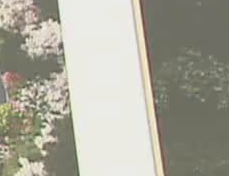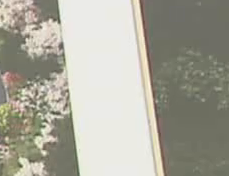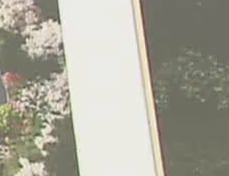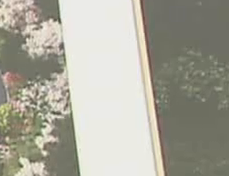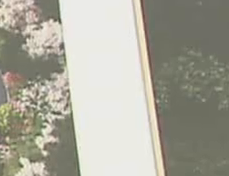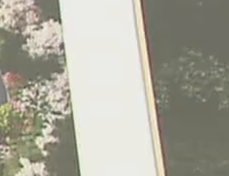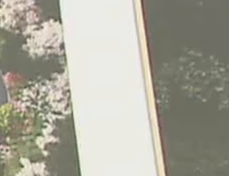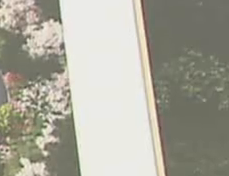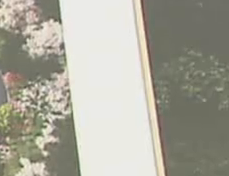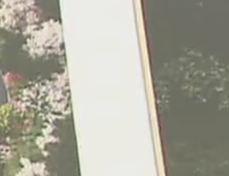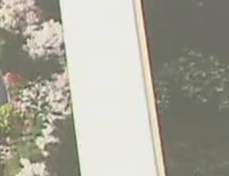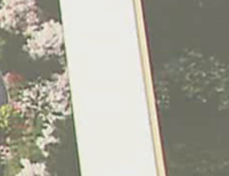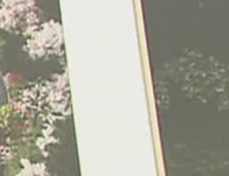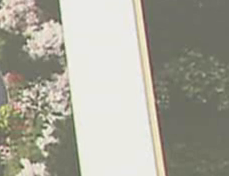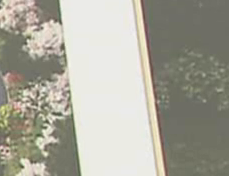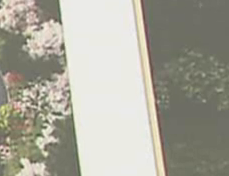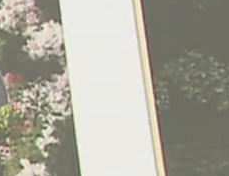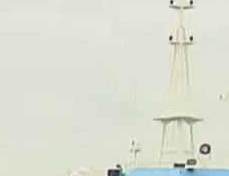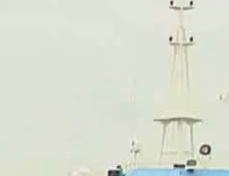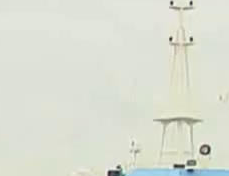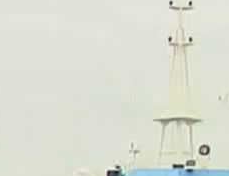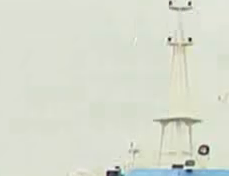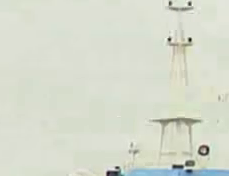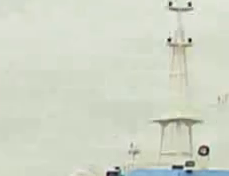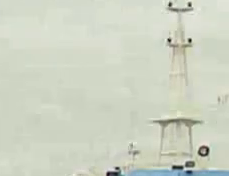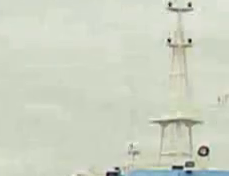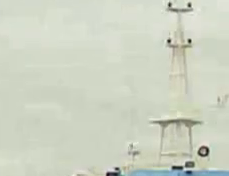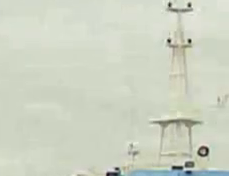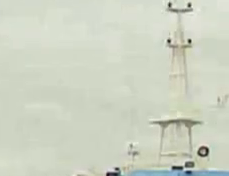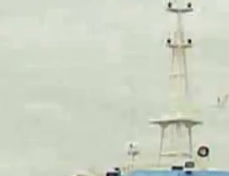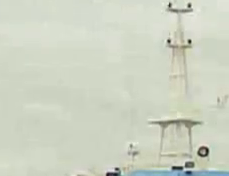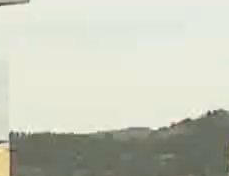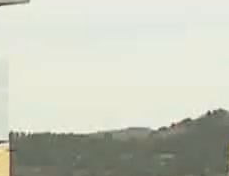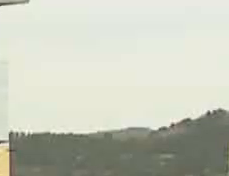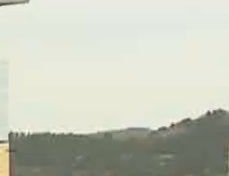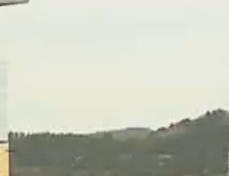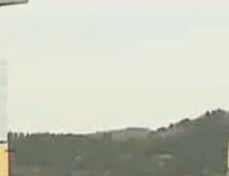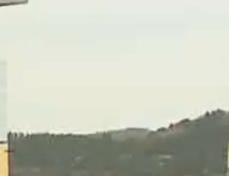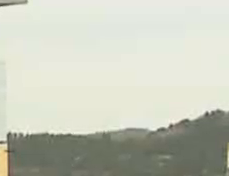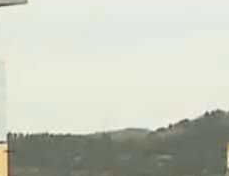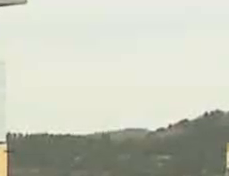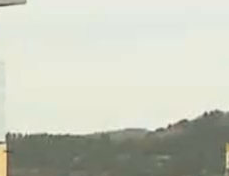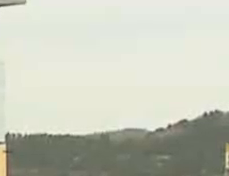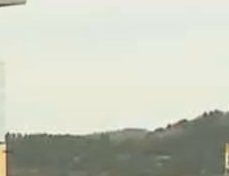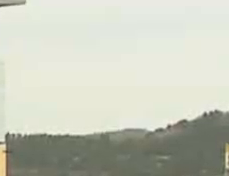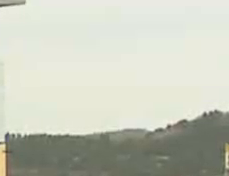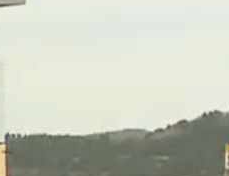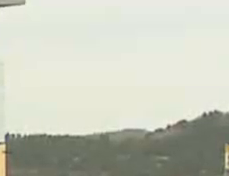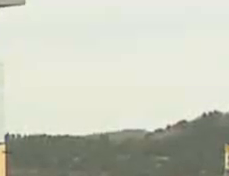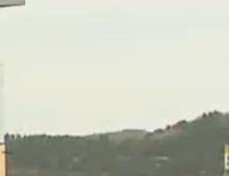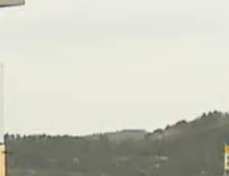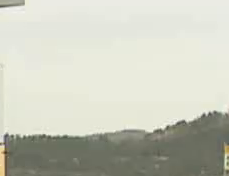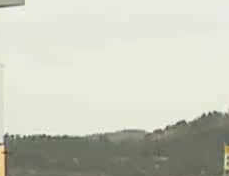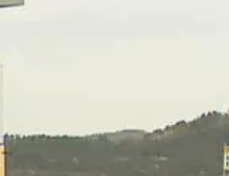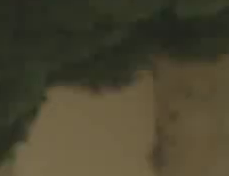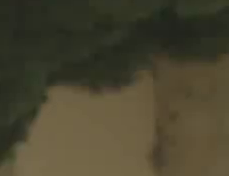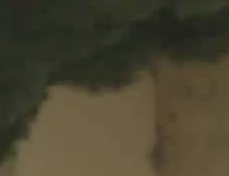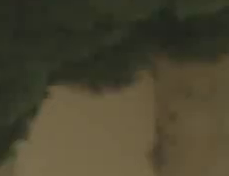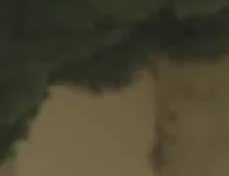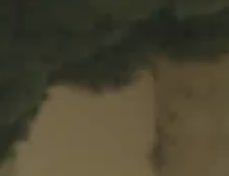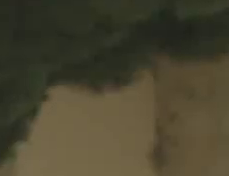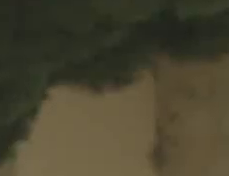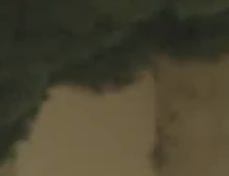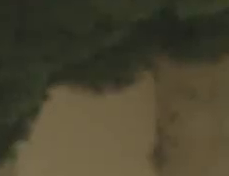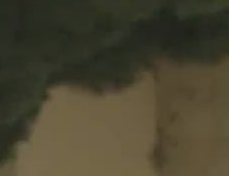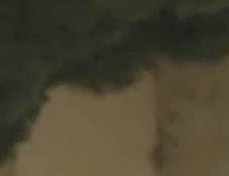서망항에 국민해양안전관이 건립되는 만큼 팽목항에는 관련 시설을 남길 수 없다고 주장하고 있습니다.